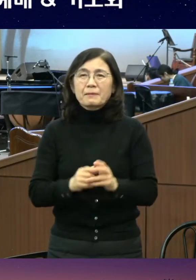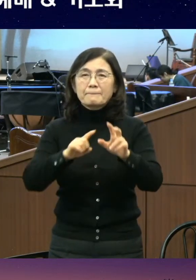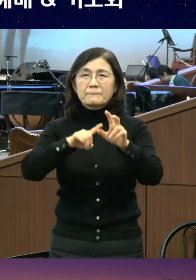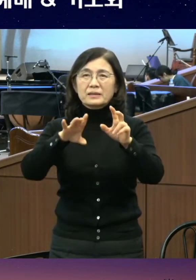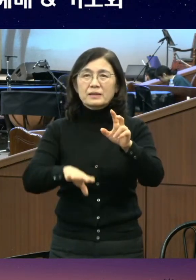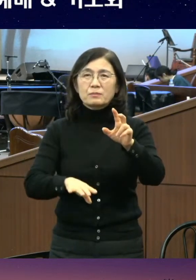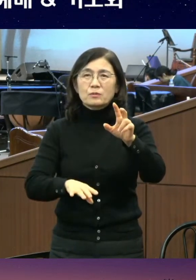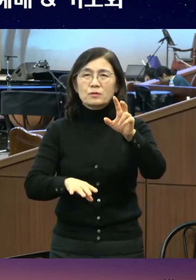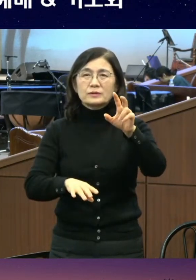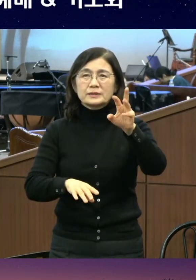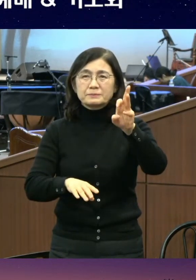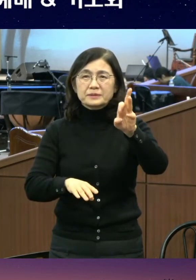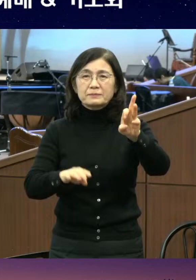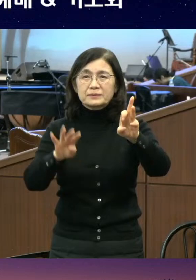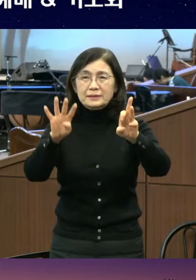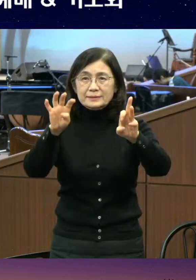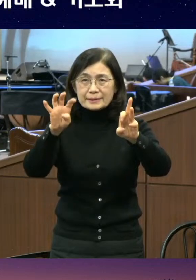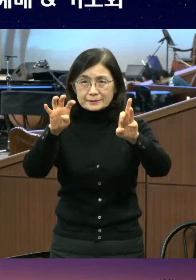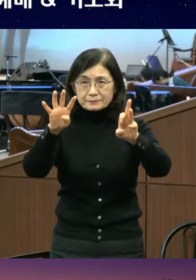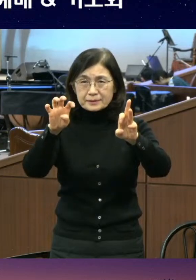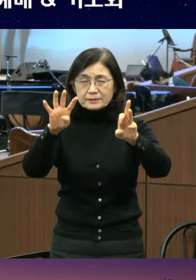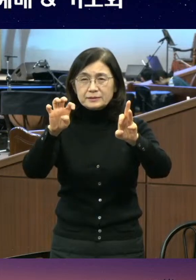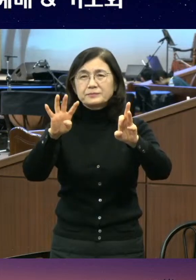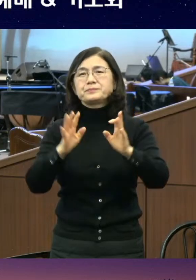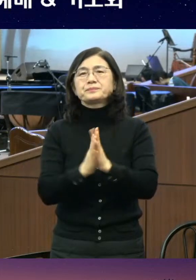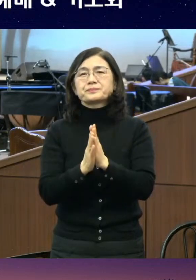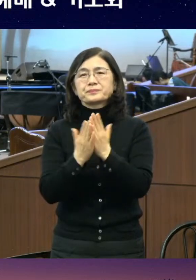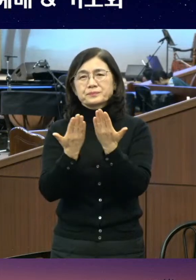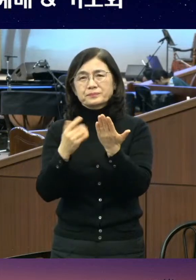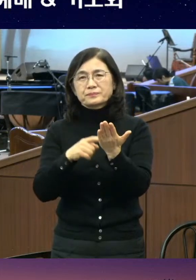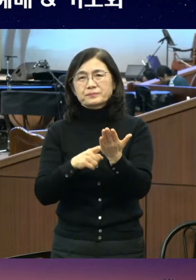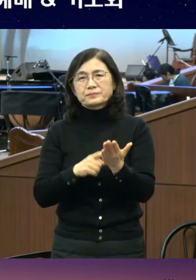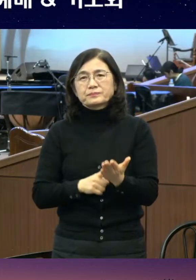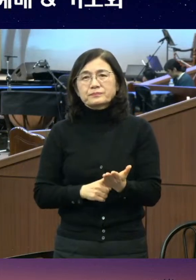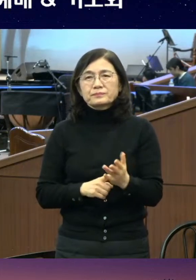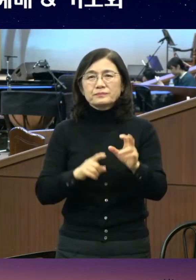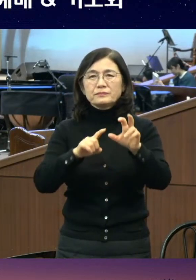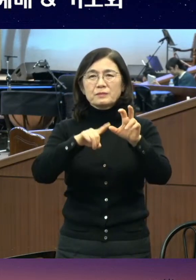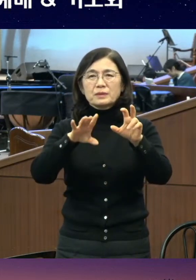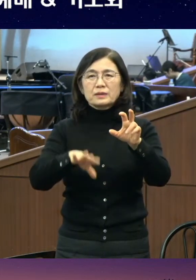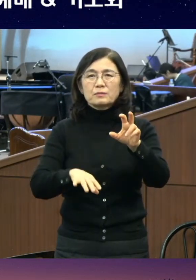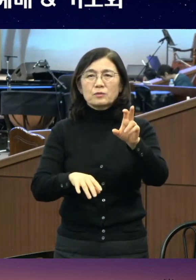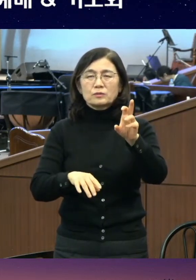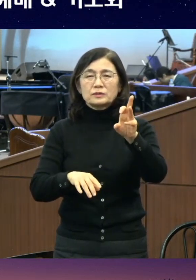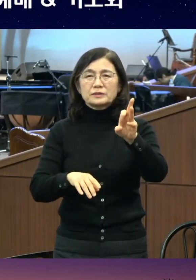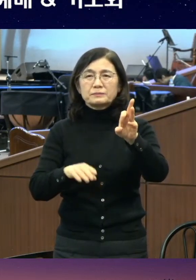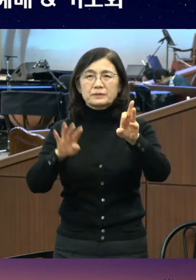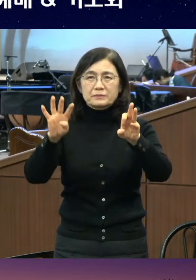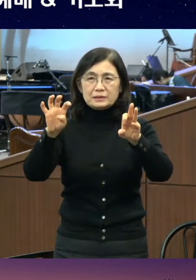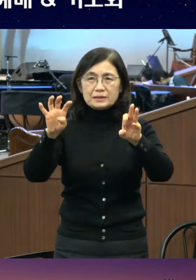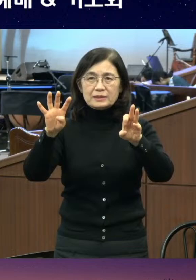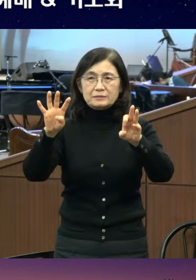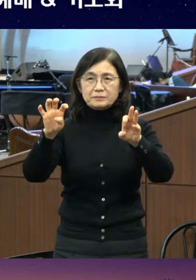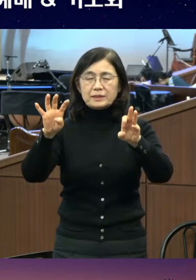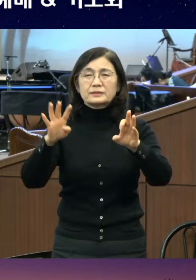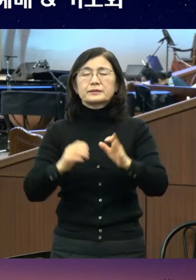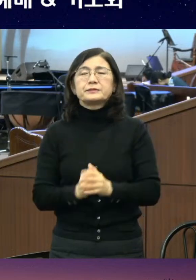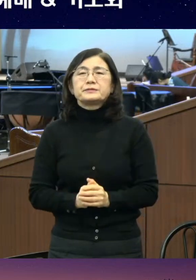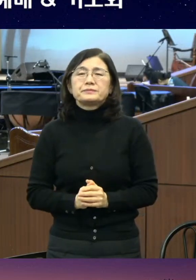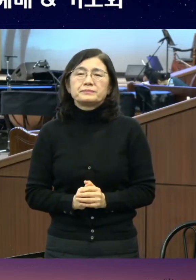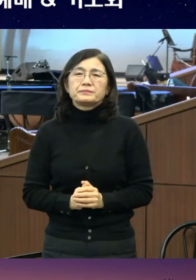마태복음 13장 44절을 보겠습니다. 마태복음 13장 44절입니다.